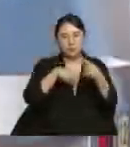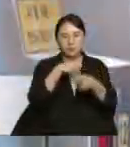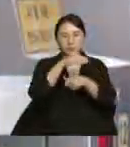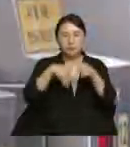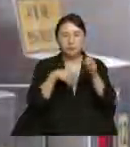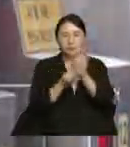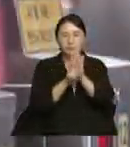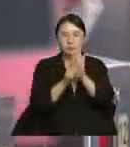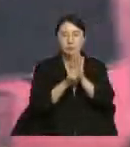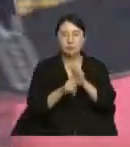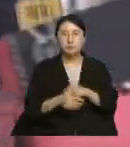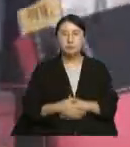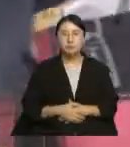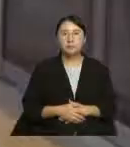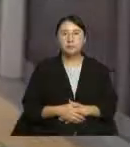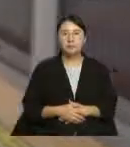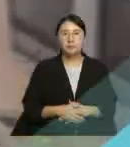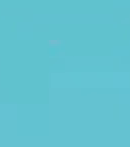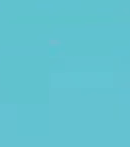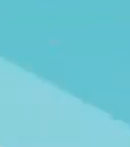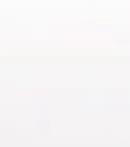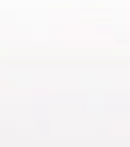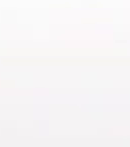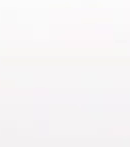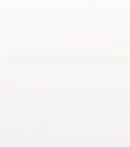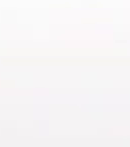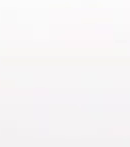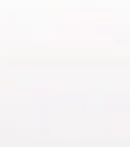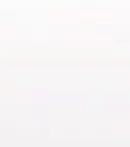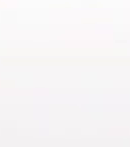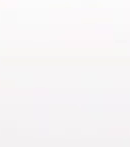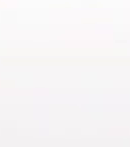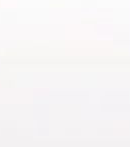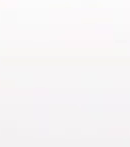운영 상황을 안내할 예정입니다 음